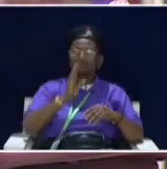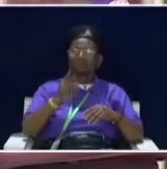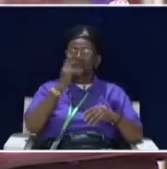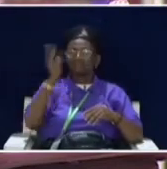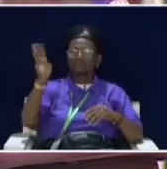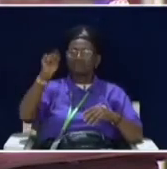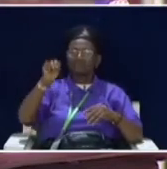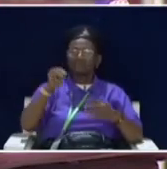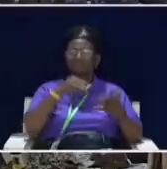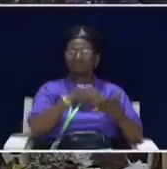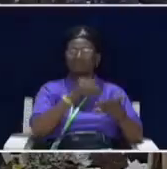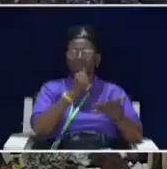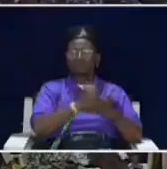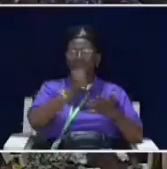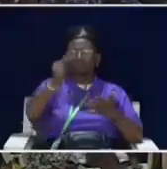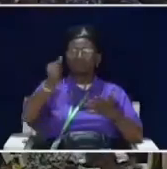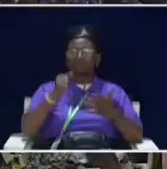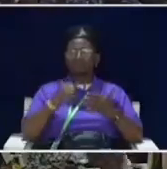mọ́ o.